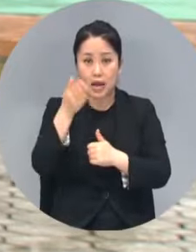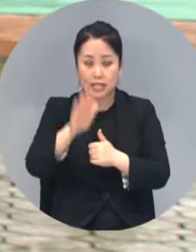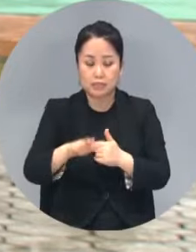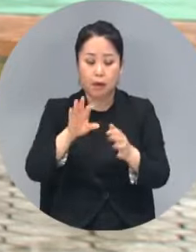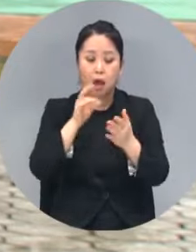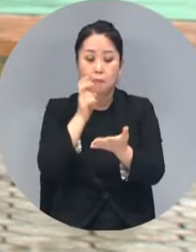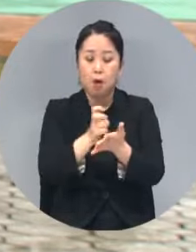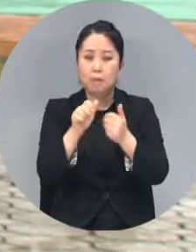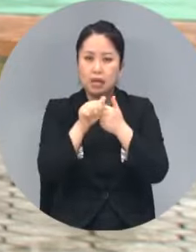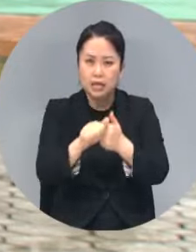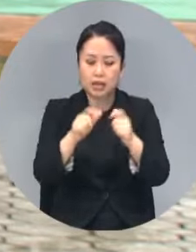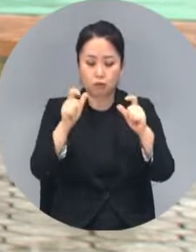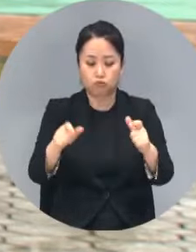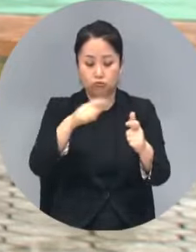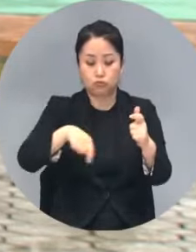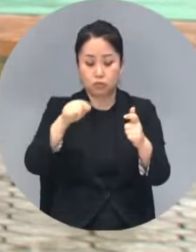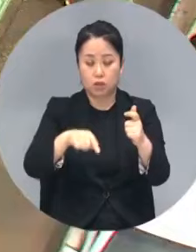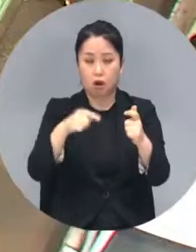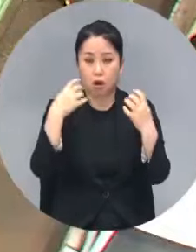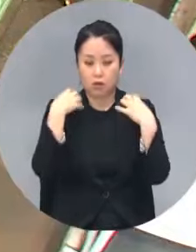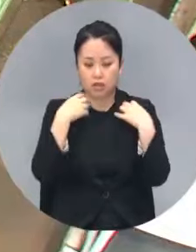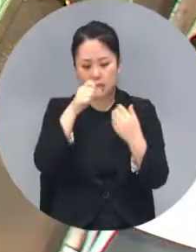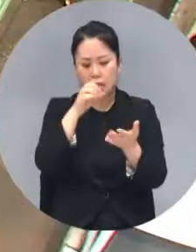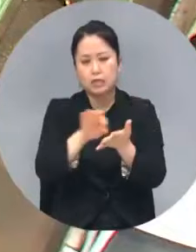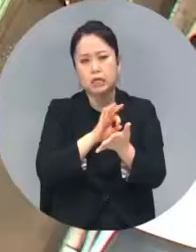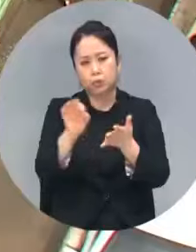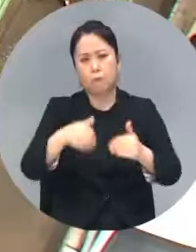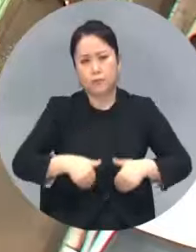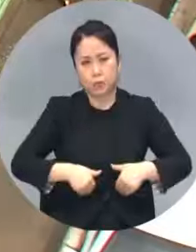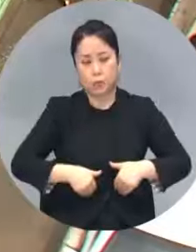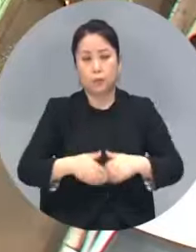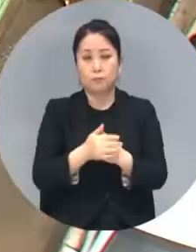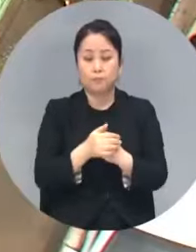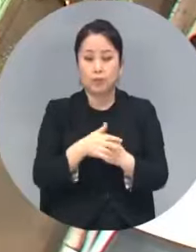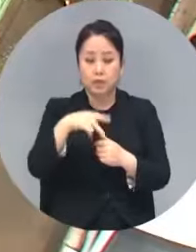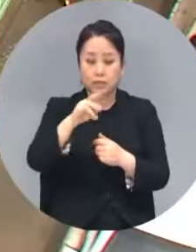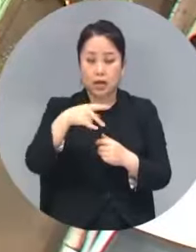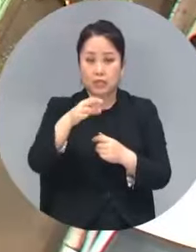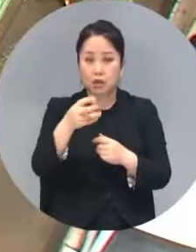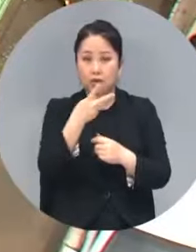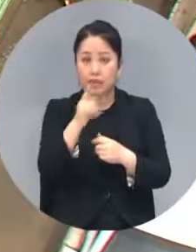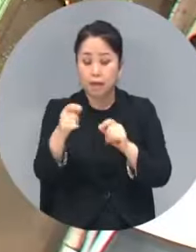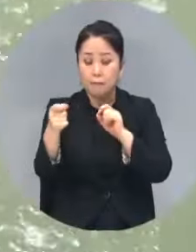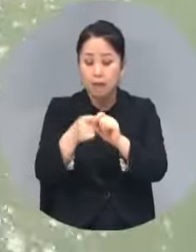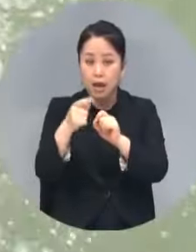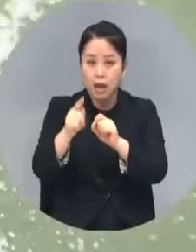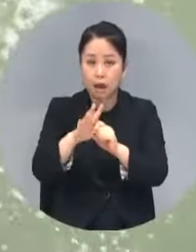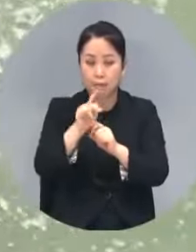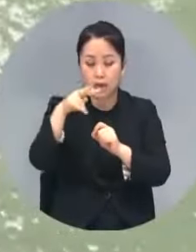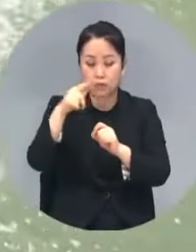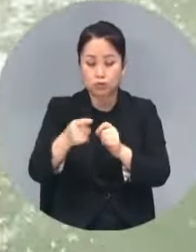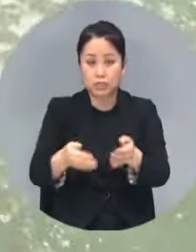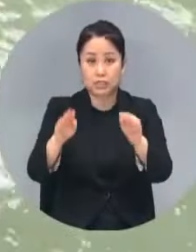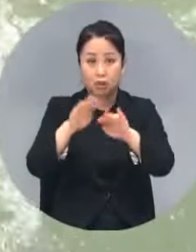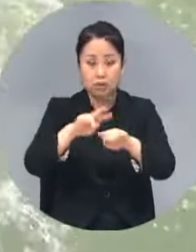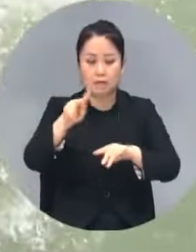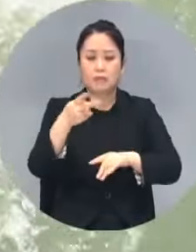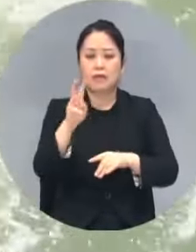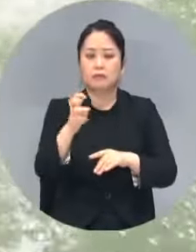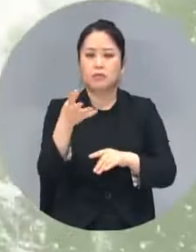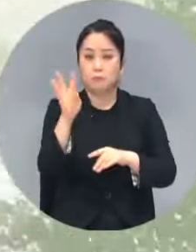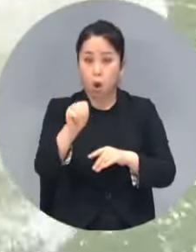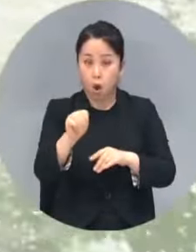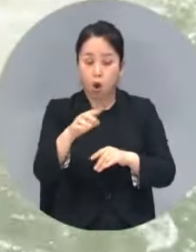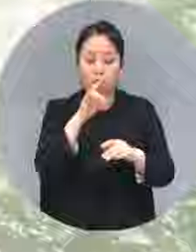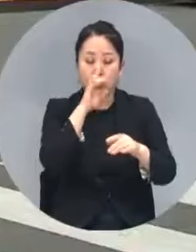예산을 투입할 수밖에 없기 때문입니다 자성대 아파트 임금 배수 시설에는 230억 원 초량